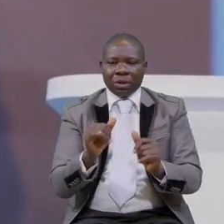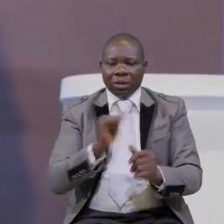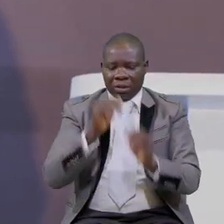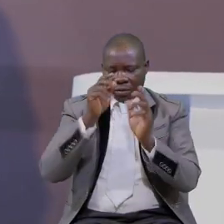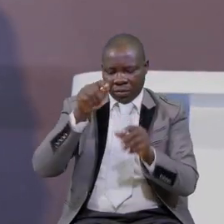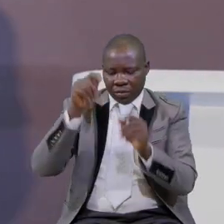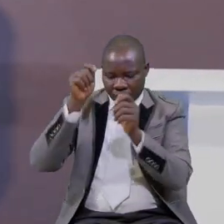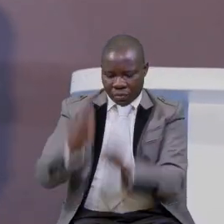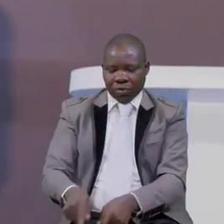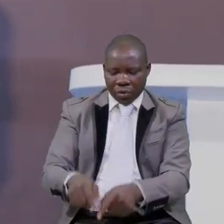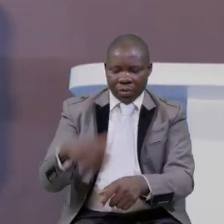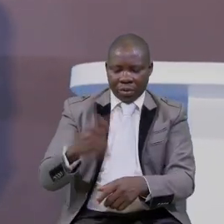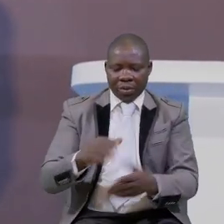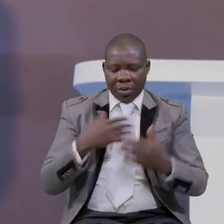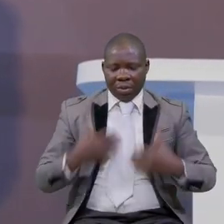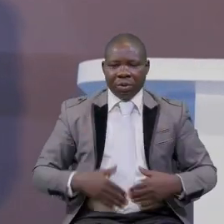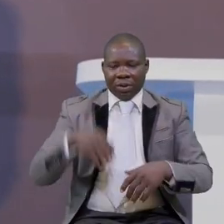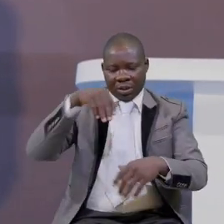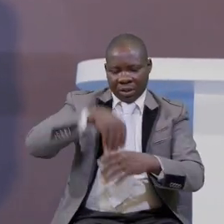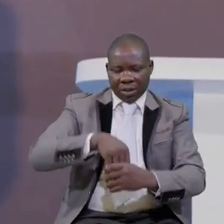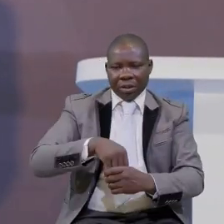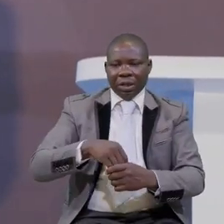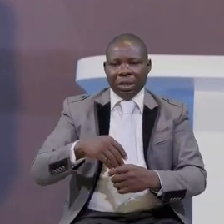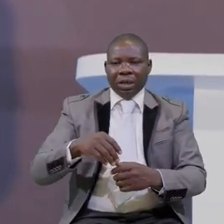corps dans le tombeau